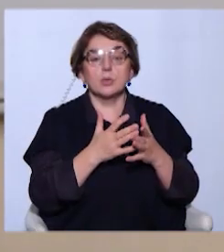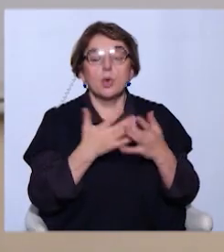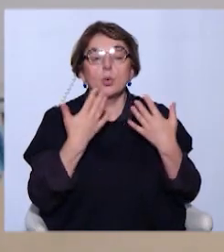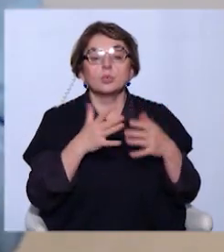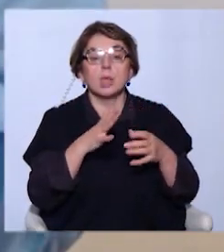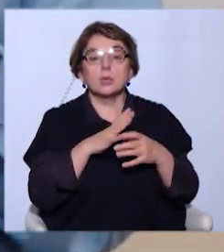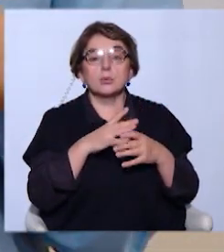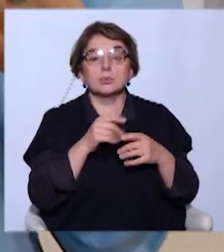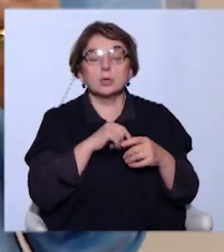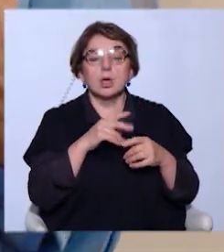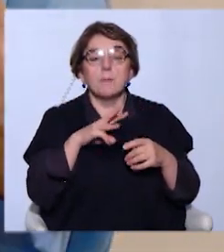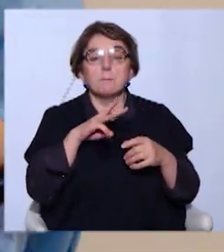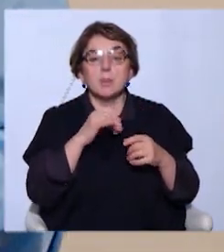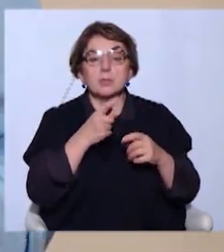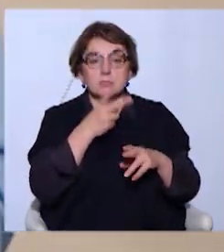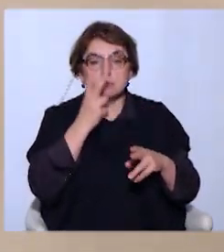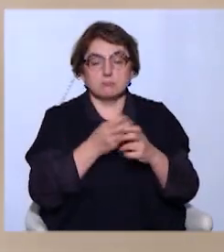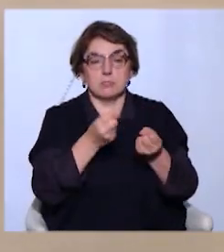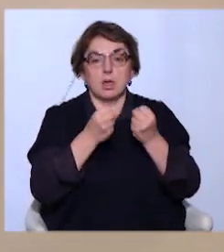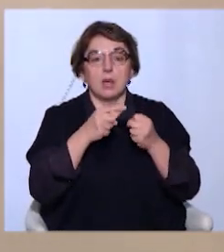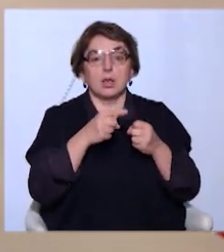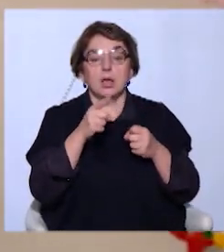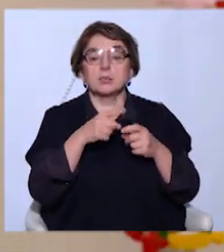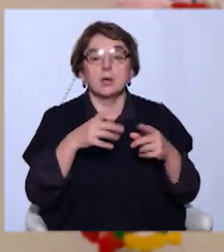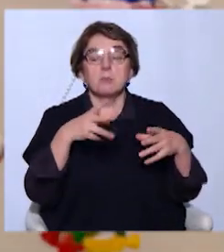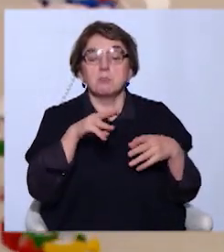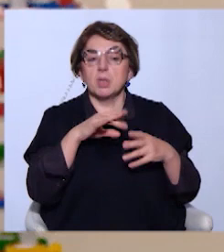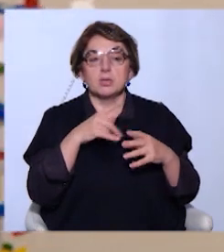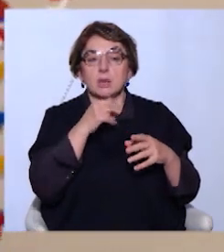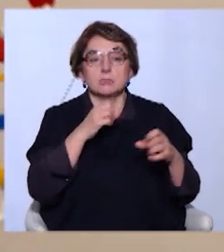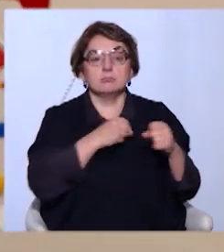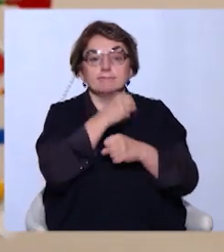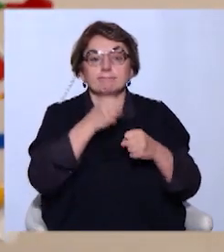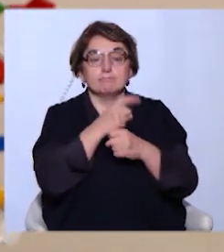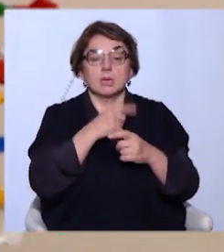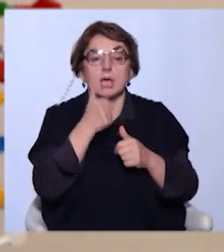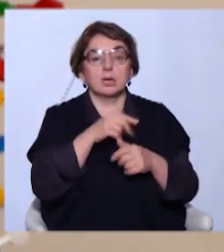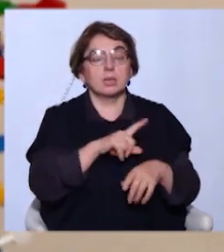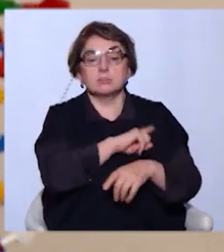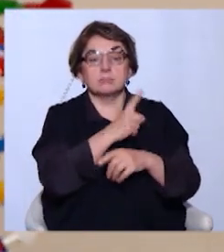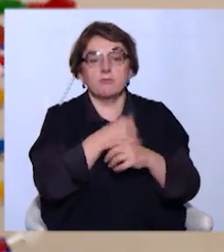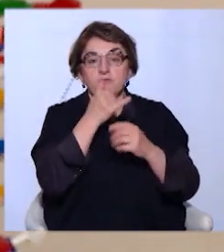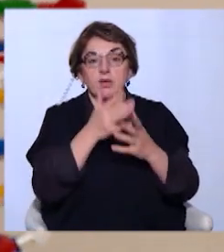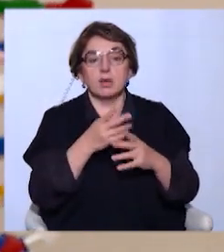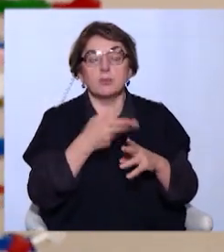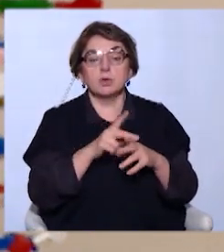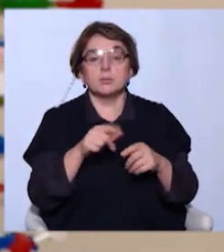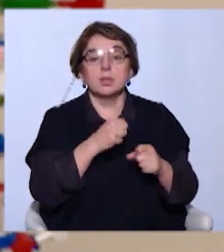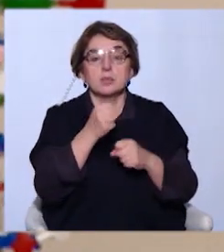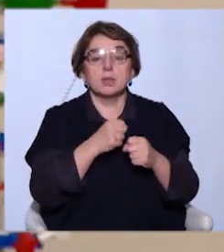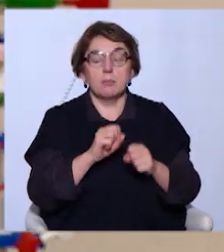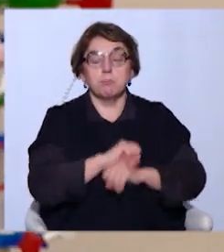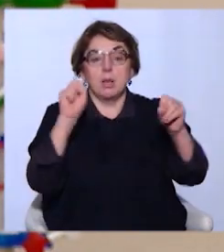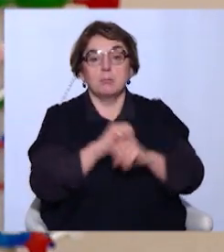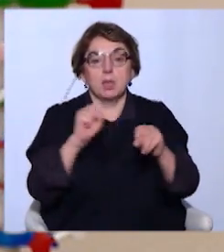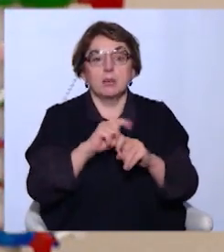აქ ხვდება, უნდა იყოს მედეგის შეკუმშვის მიმართ. ზოგიერთი საწვავი არ არის მედეგი ამ შეკუმშვის მიმართ, ანუ ის კარგად ვერ უძლებს ამ